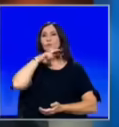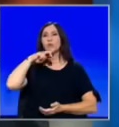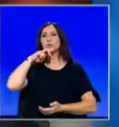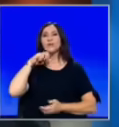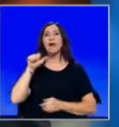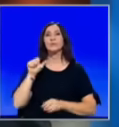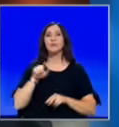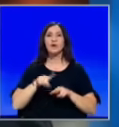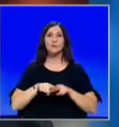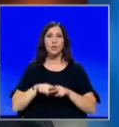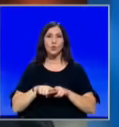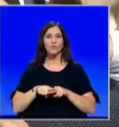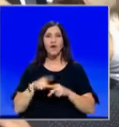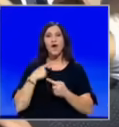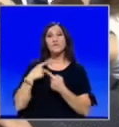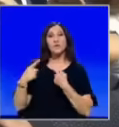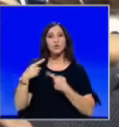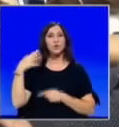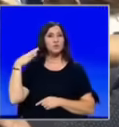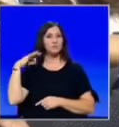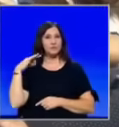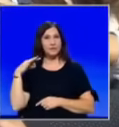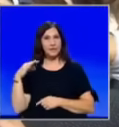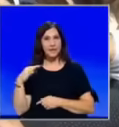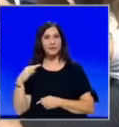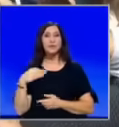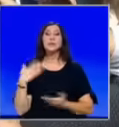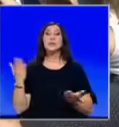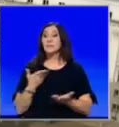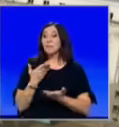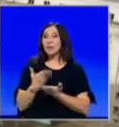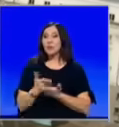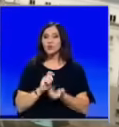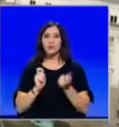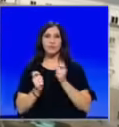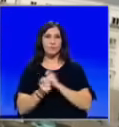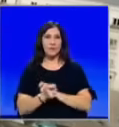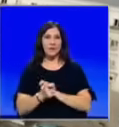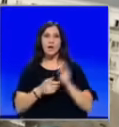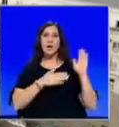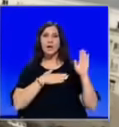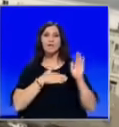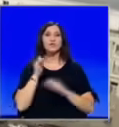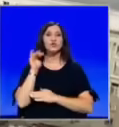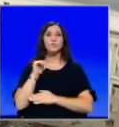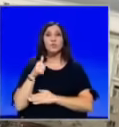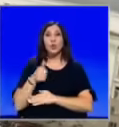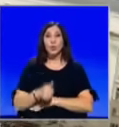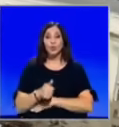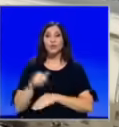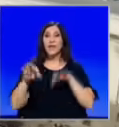Атанас Илков. В диалог с президента са предложените промени. Клетвата ще бъде